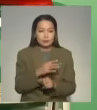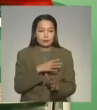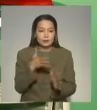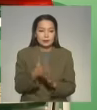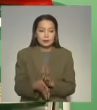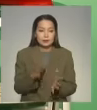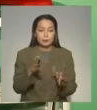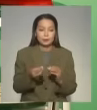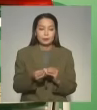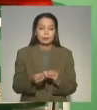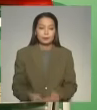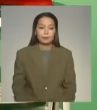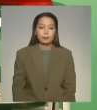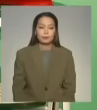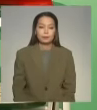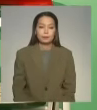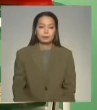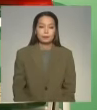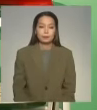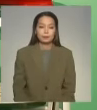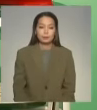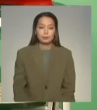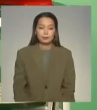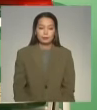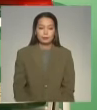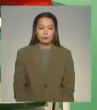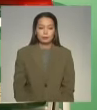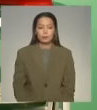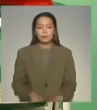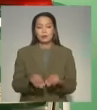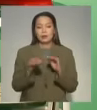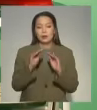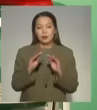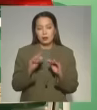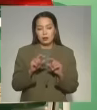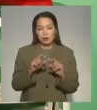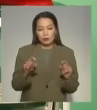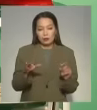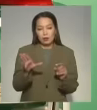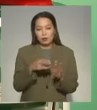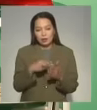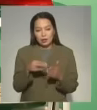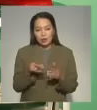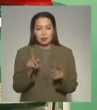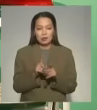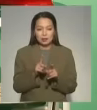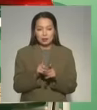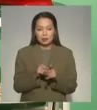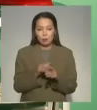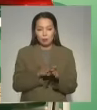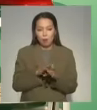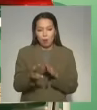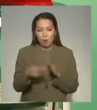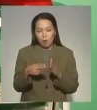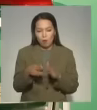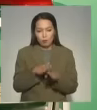стеклопластика есть. Это делается баланка, стеклопластик обтягивается, ЗМ шкурится, все краска. Покраска должна быть без